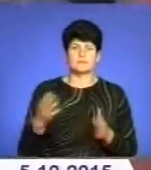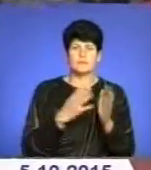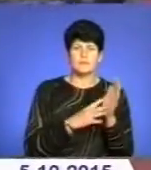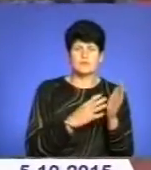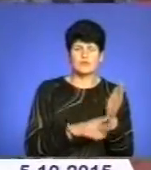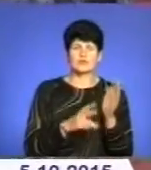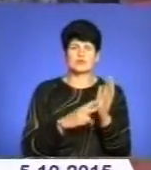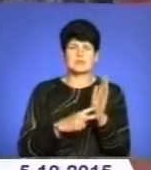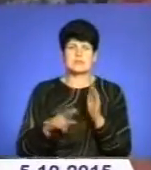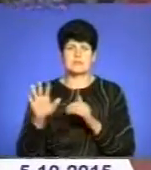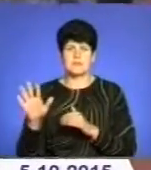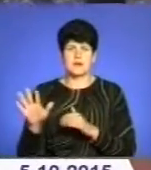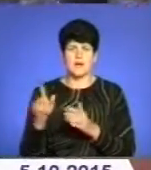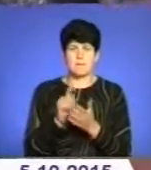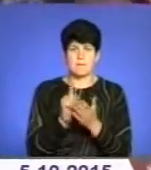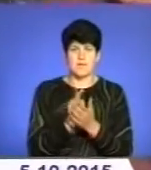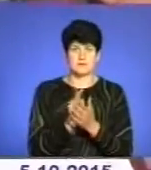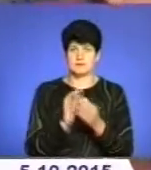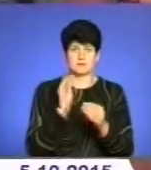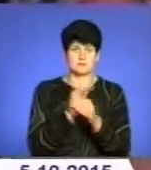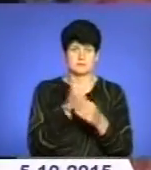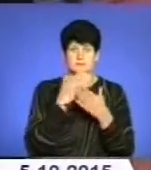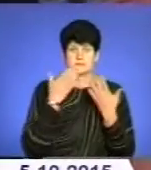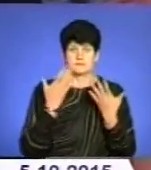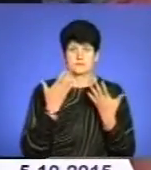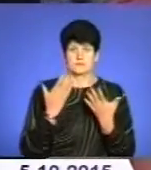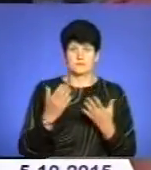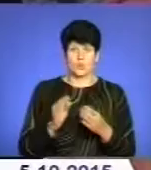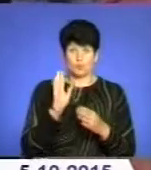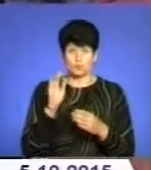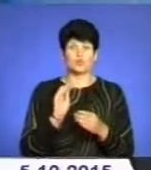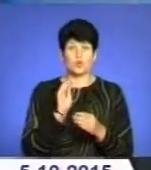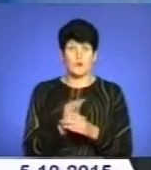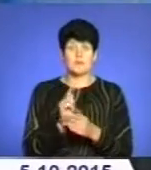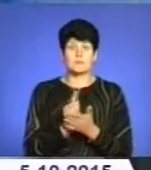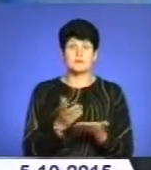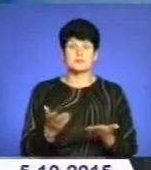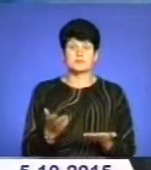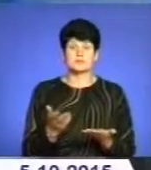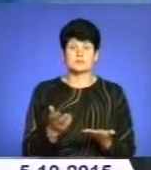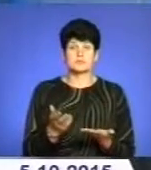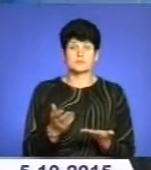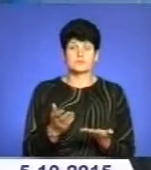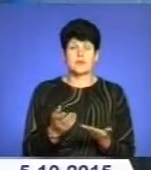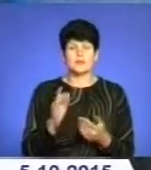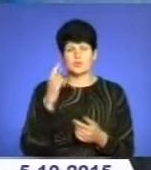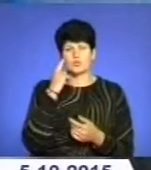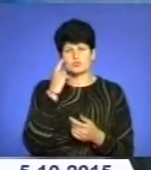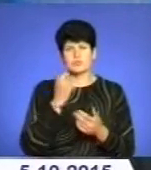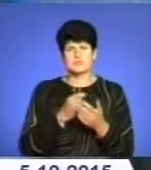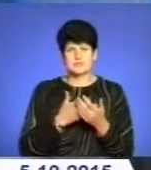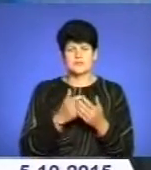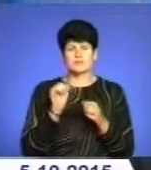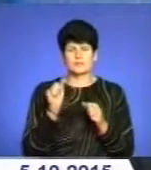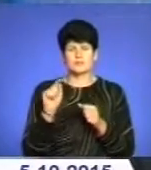по 75, а пенсії ні одної копійки. Будуть додавали пенсію чи ні, дівчата? Я думаю, що ціни більш-менш. Можна було б і